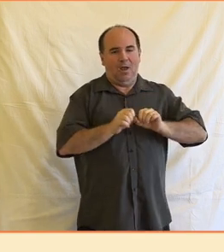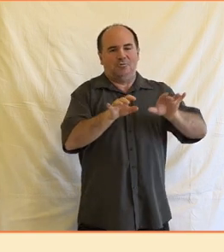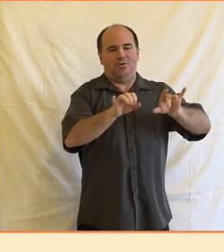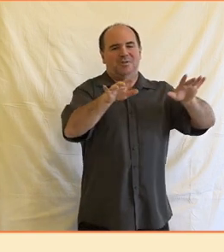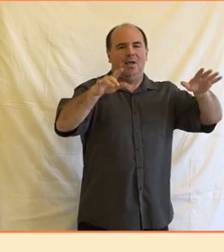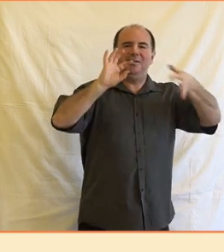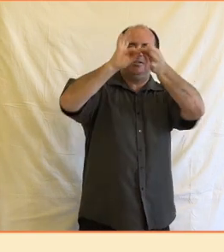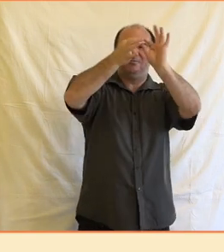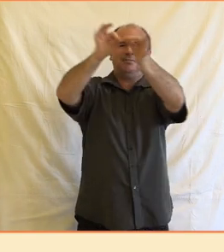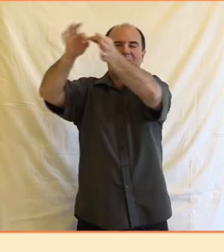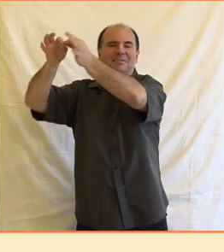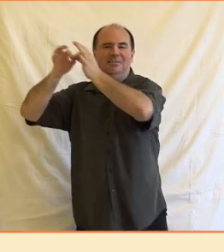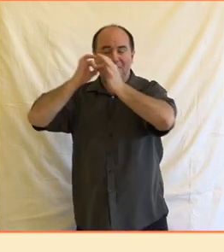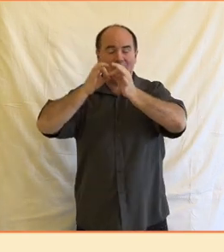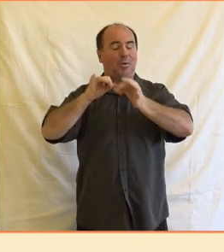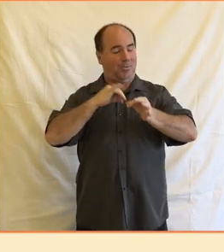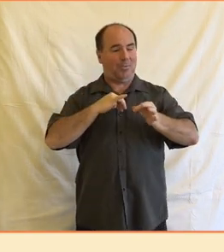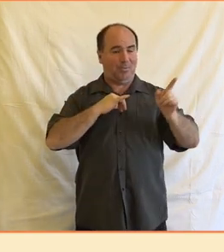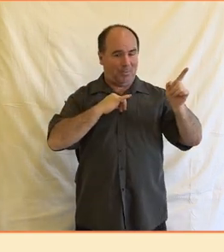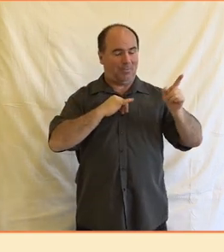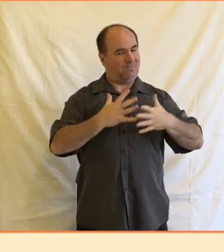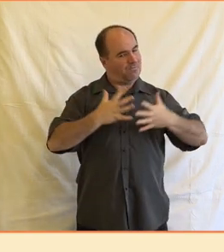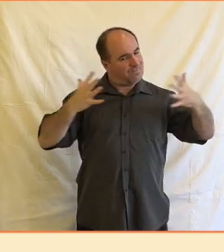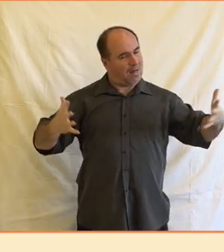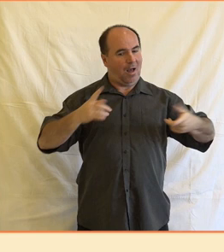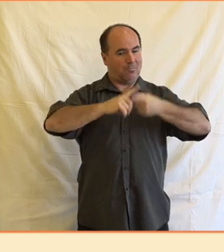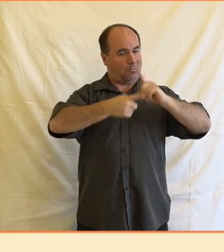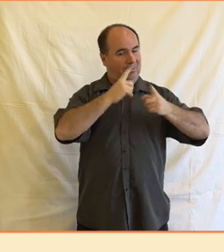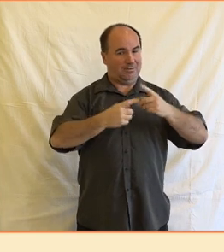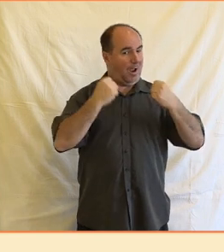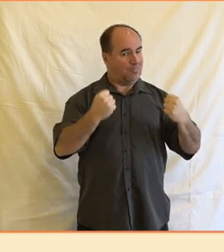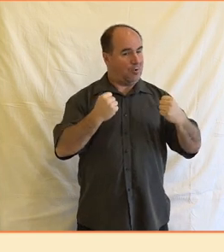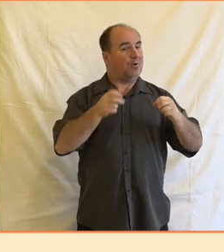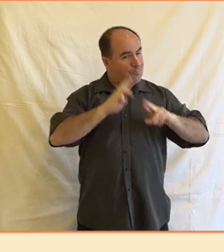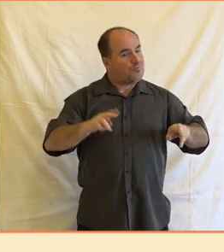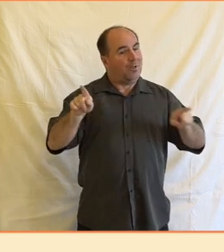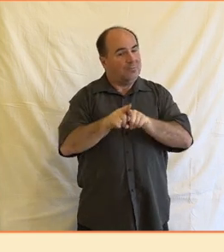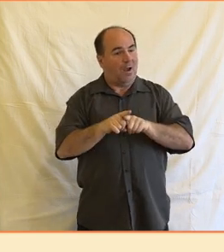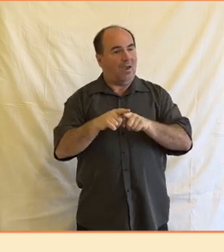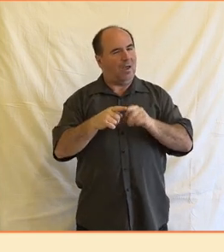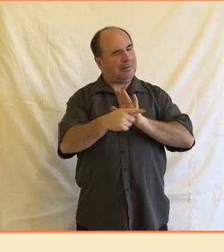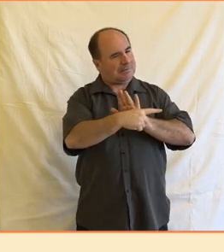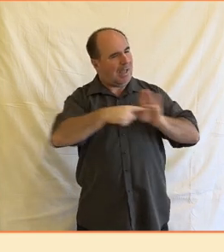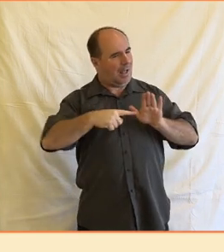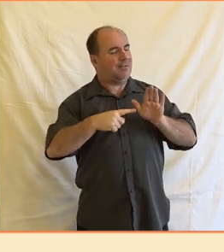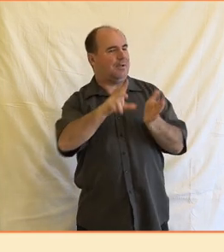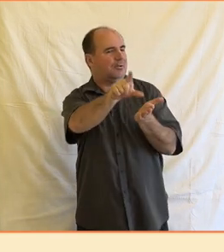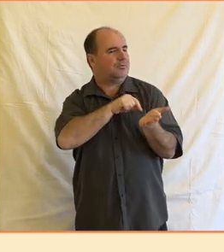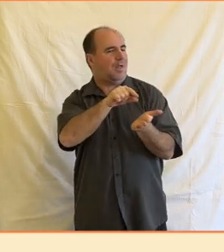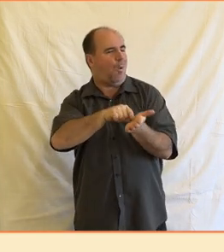což je samozřejmě veliká politická moc, která může být i zneužita. Zde, jak vidíte,